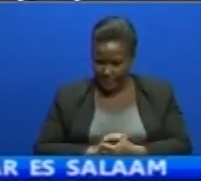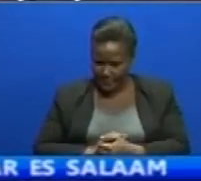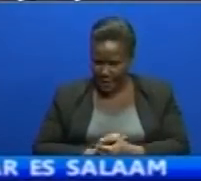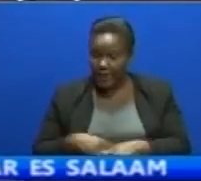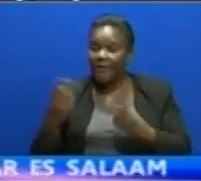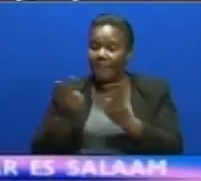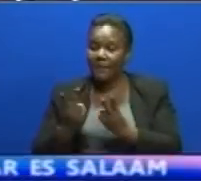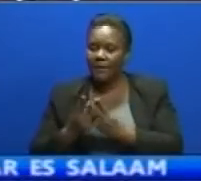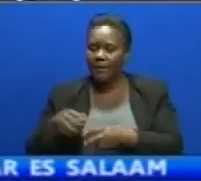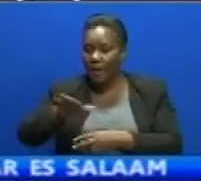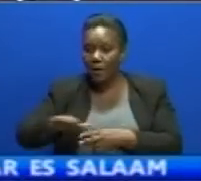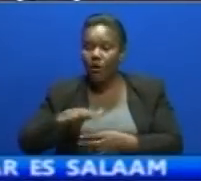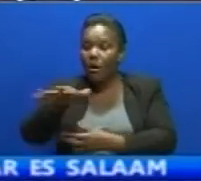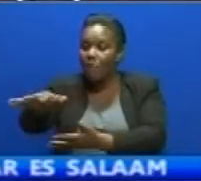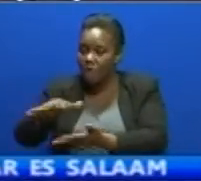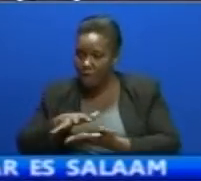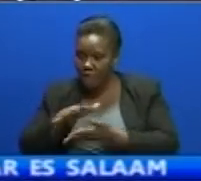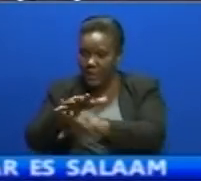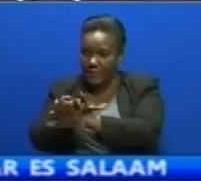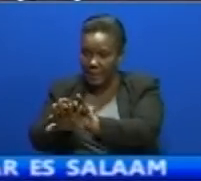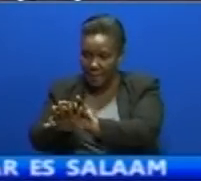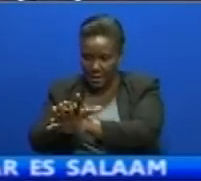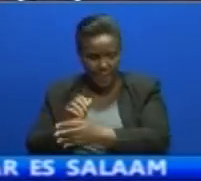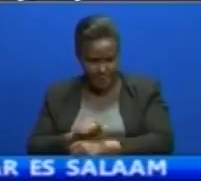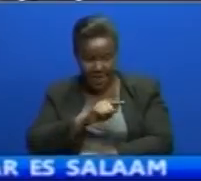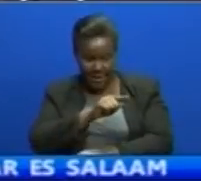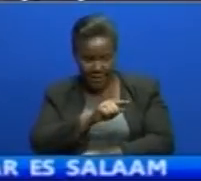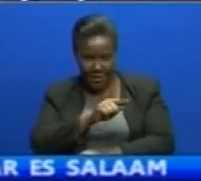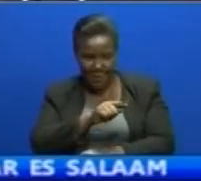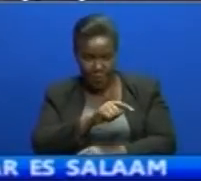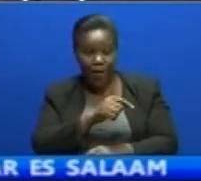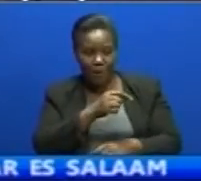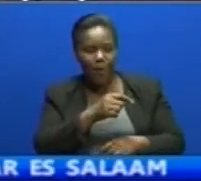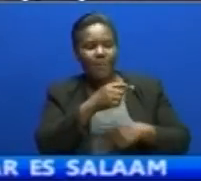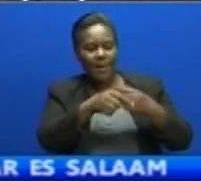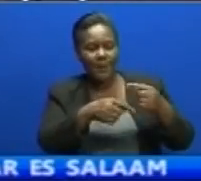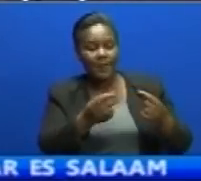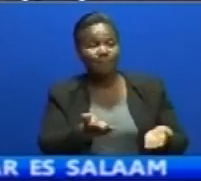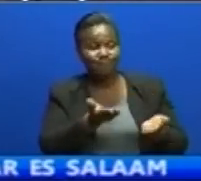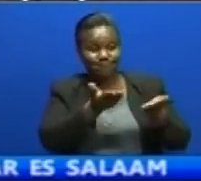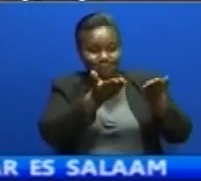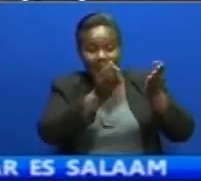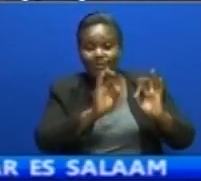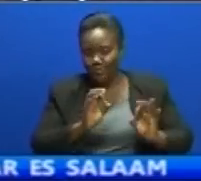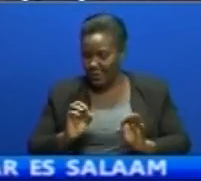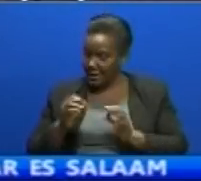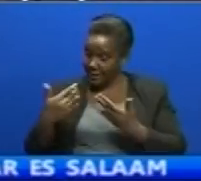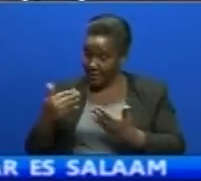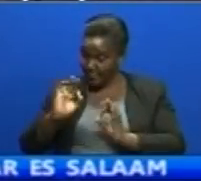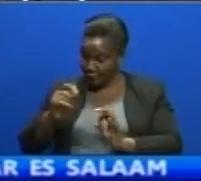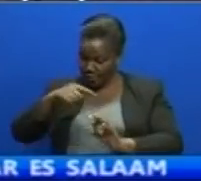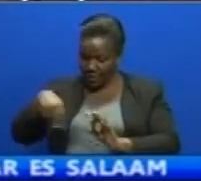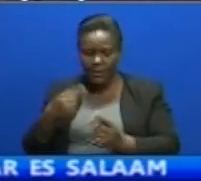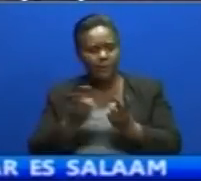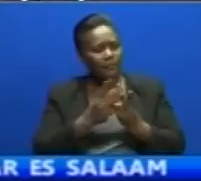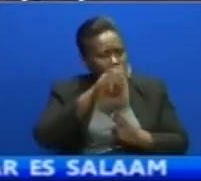wamefika sana mbali. Kwa hiyo na sisi lazima tujifunze ili tuweze kuvuna rasilimali zetu, inaitwa blue economy,